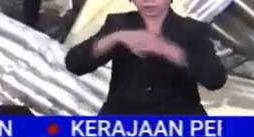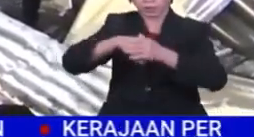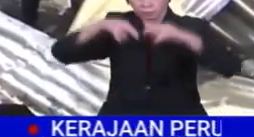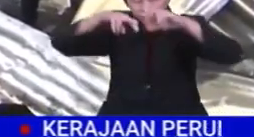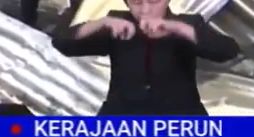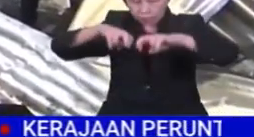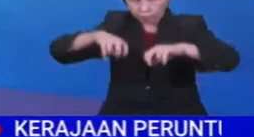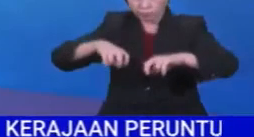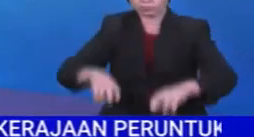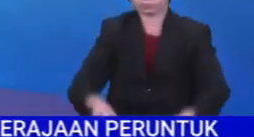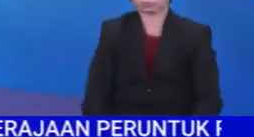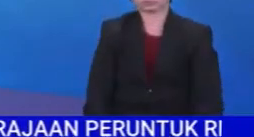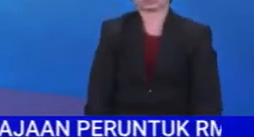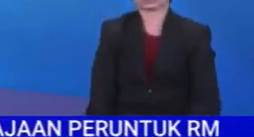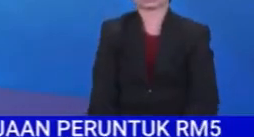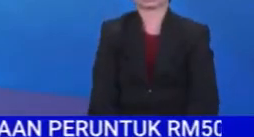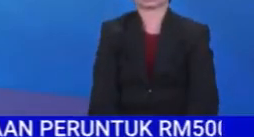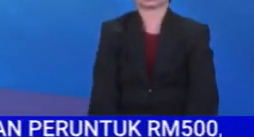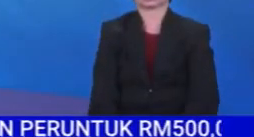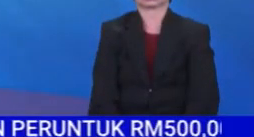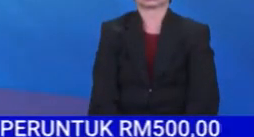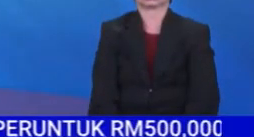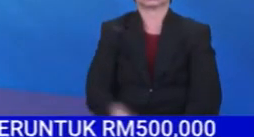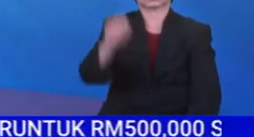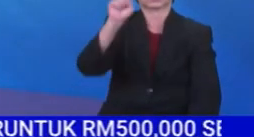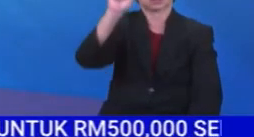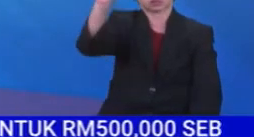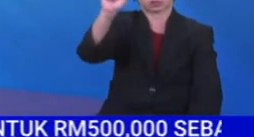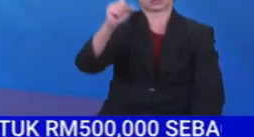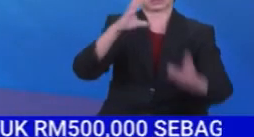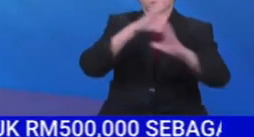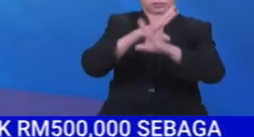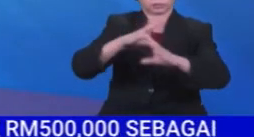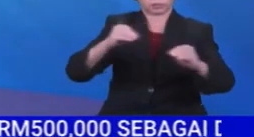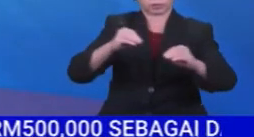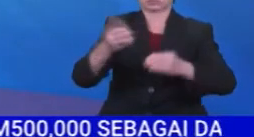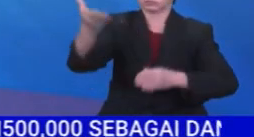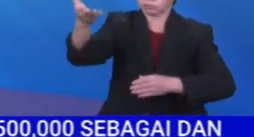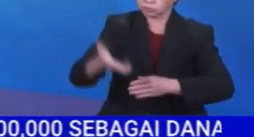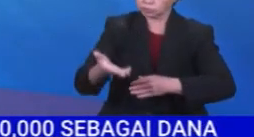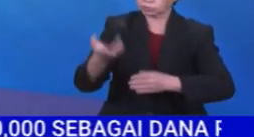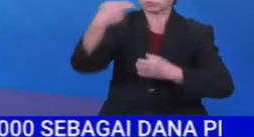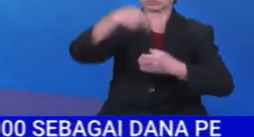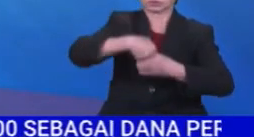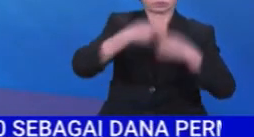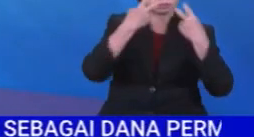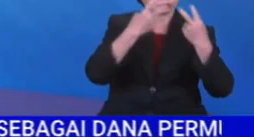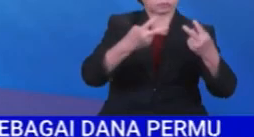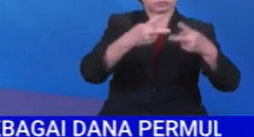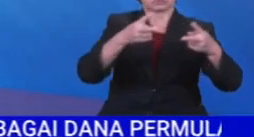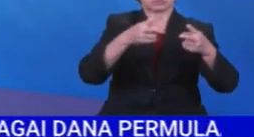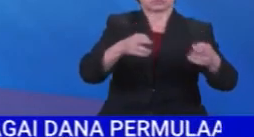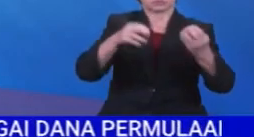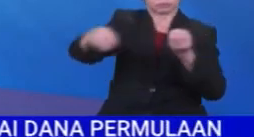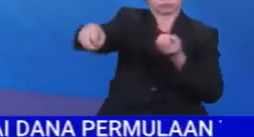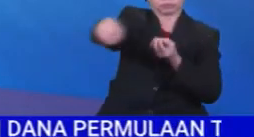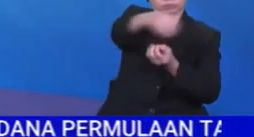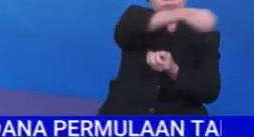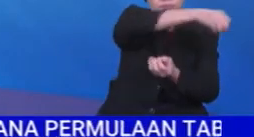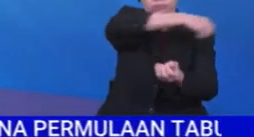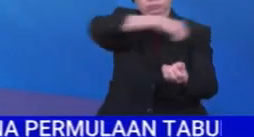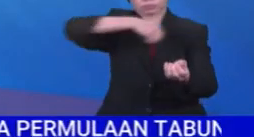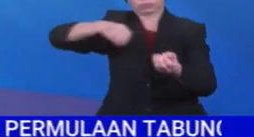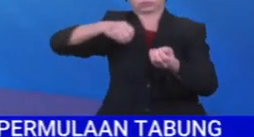dalam siasatan di Sabah dan Serawak dijemput turut serta menyaksikan peluncuran satelit komunikasi